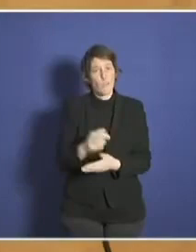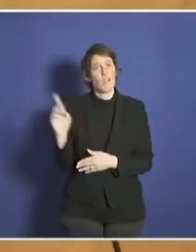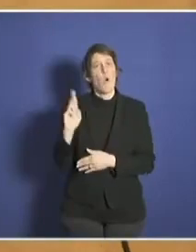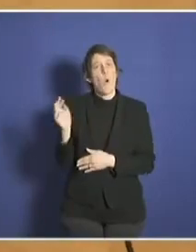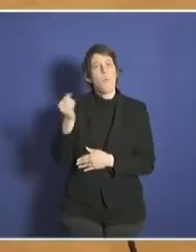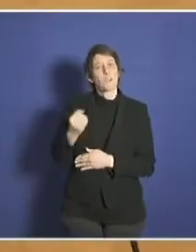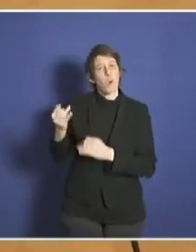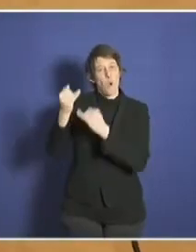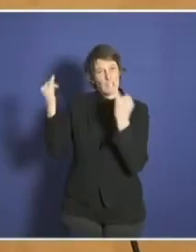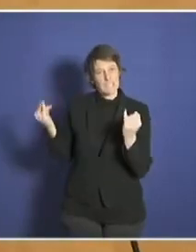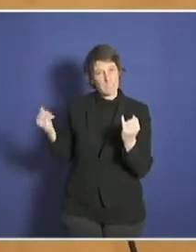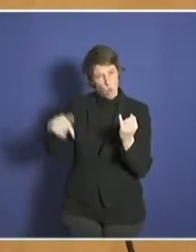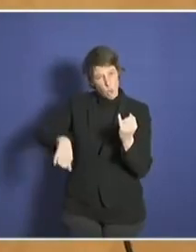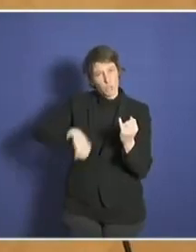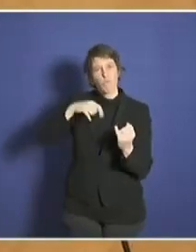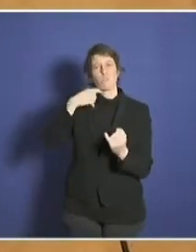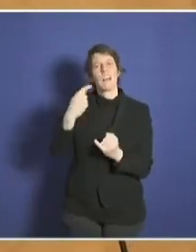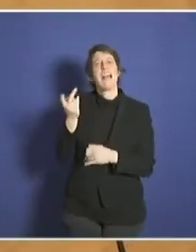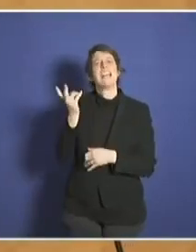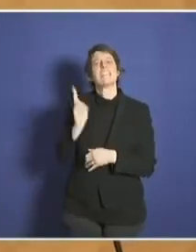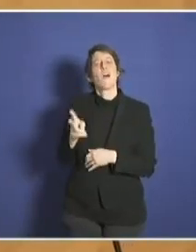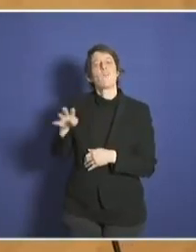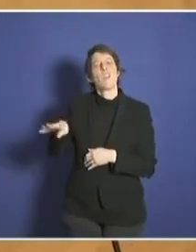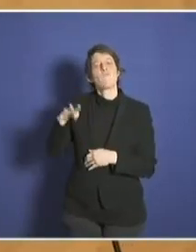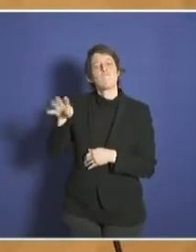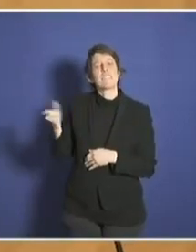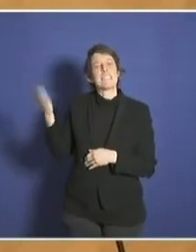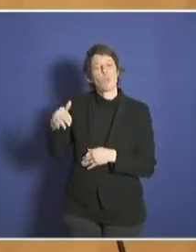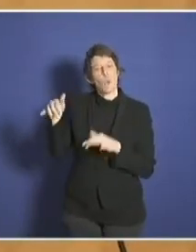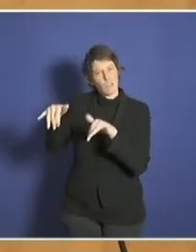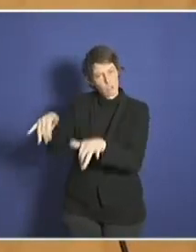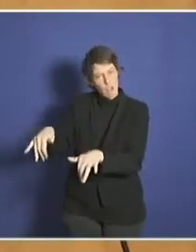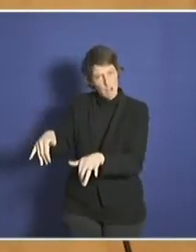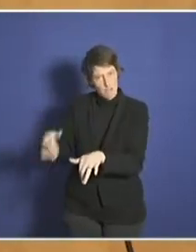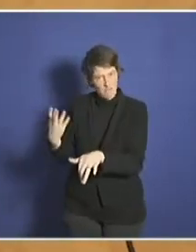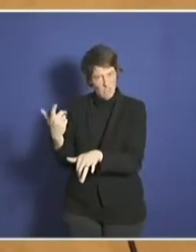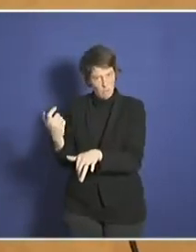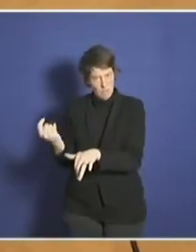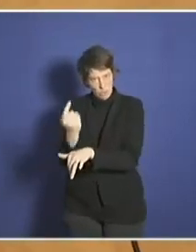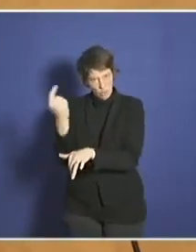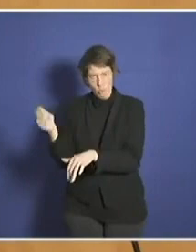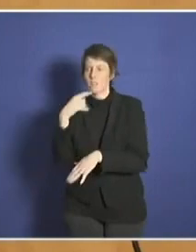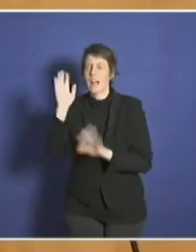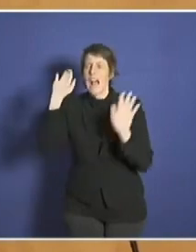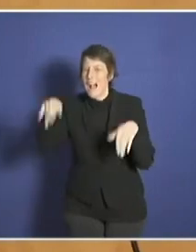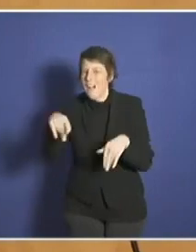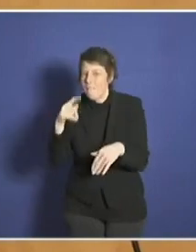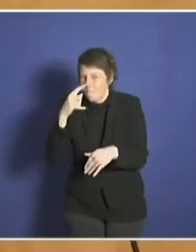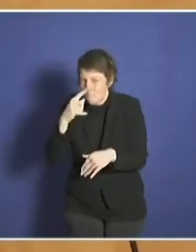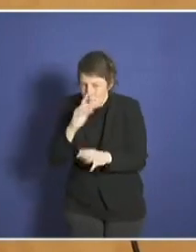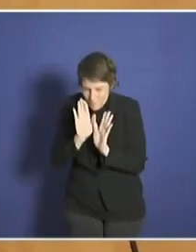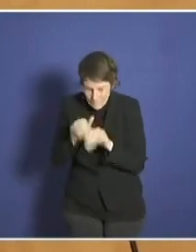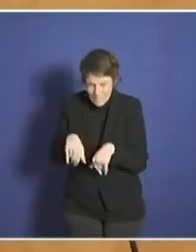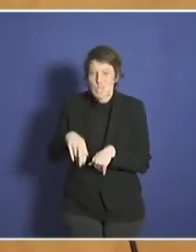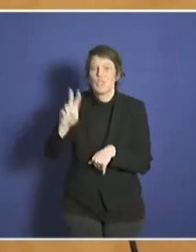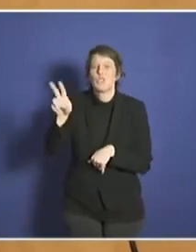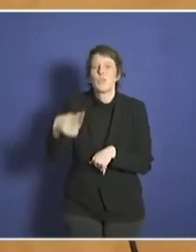früh meldete 214 Todesfälle in den letzten 24 Stunden. Dann sagte man, das sei ein Versehen gewesen. Es